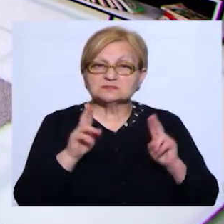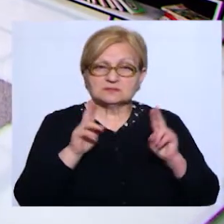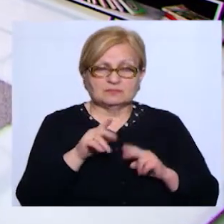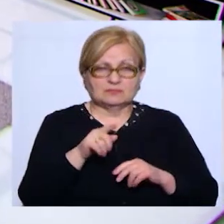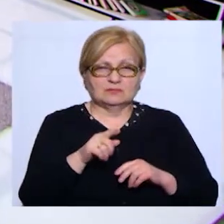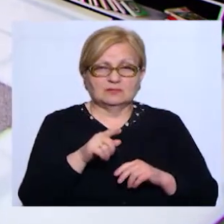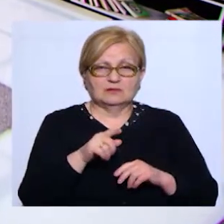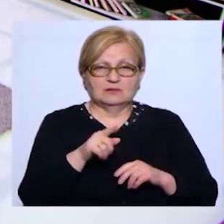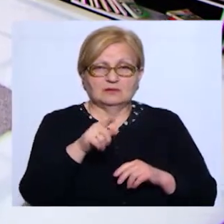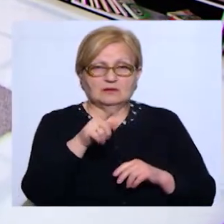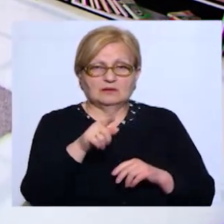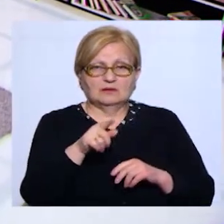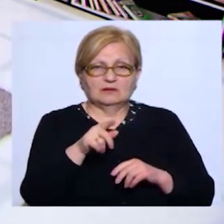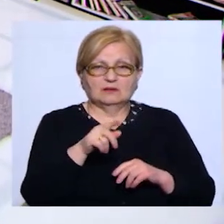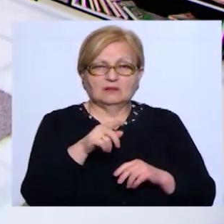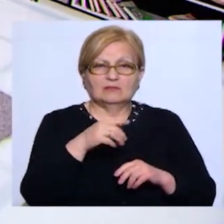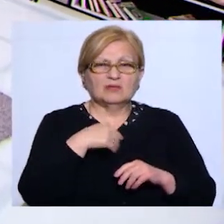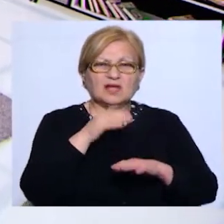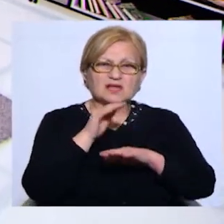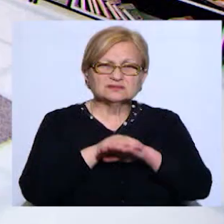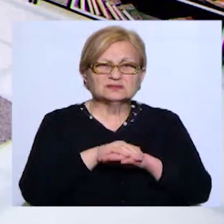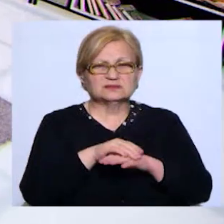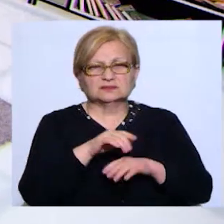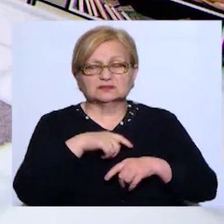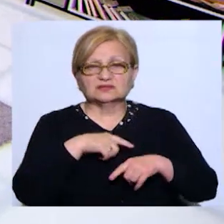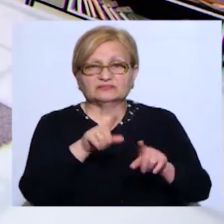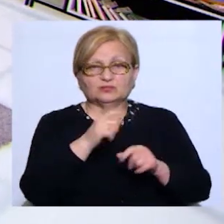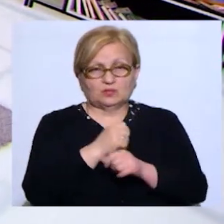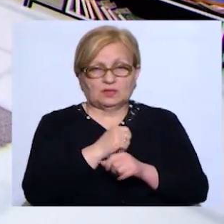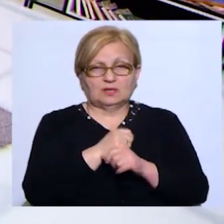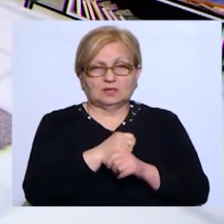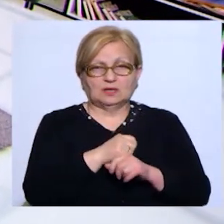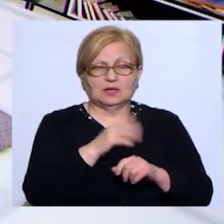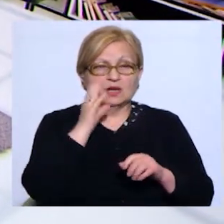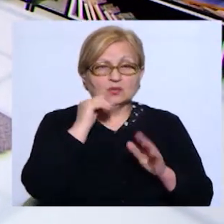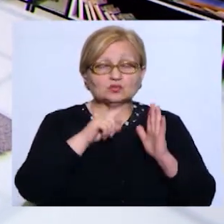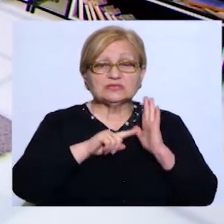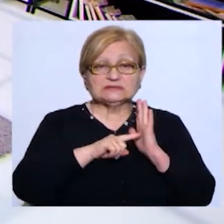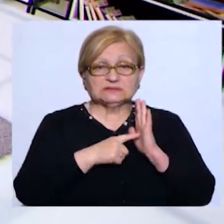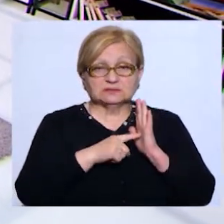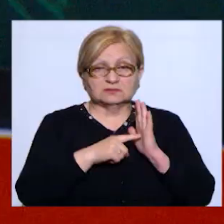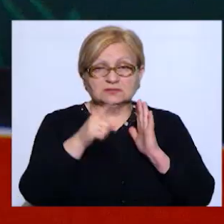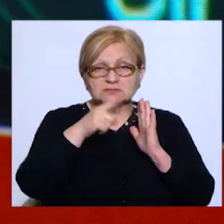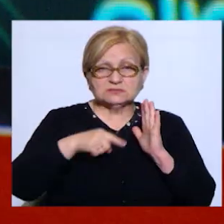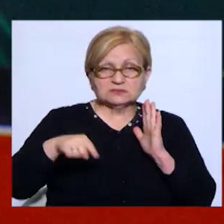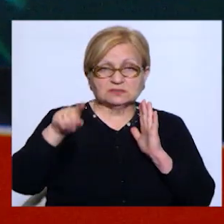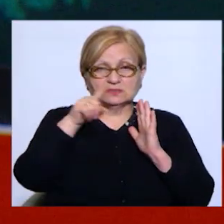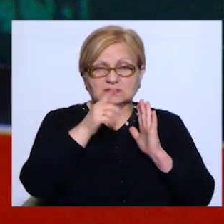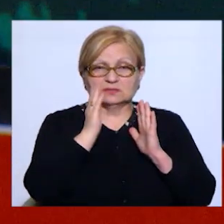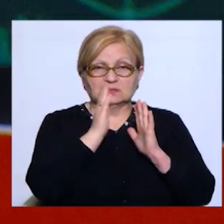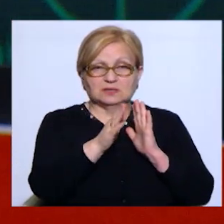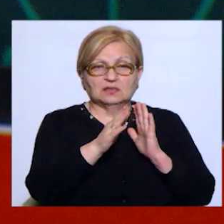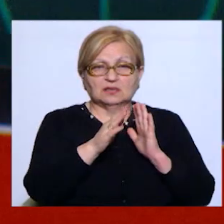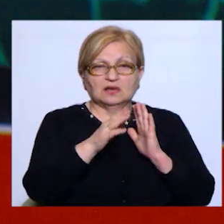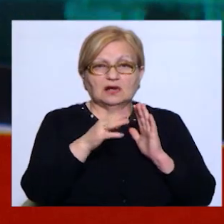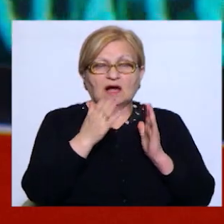გითხრათ ამას დამტკიცებით დასაბუთებით და მე აღარ გავაკეთებ, დამოუკიდებლად შეძლებთ. როცა წერტილიდან წრისადმი გავლებულია მხები